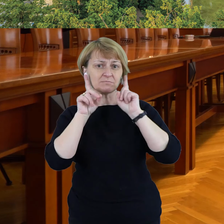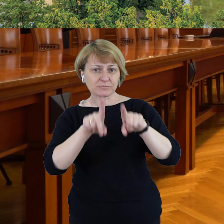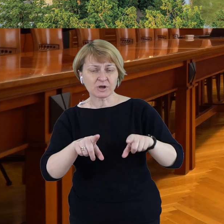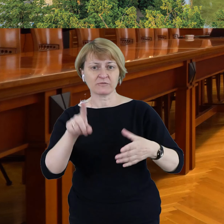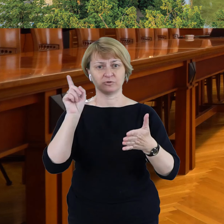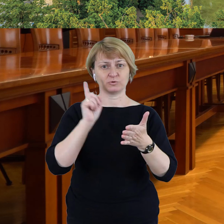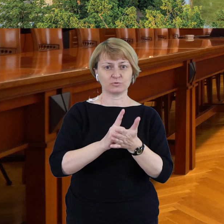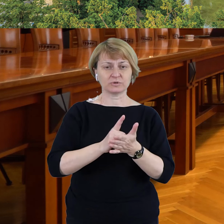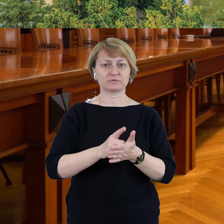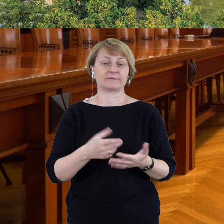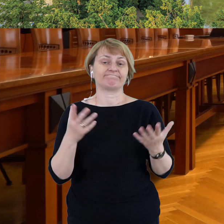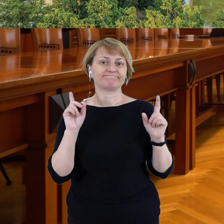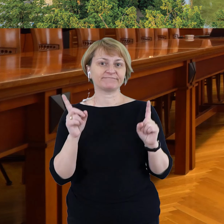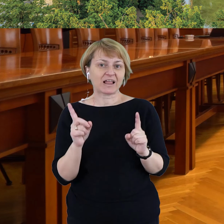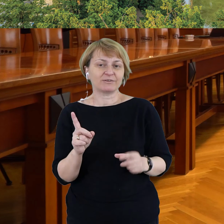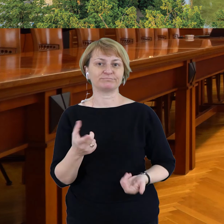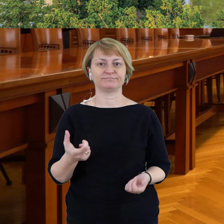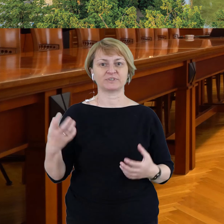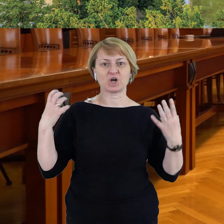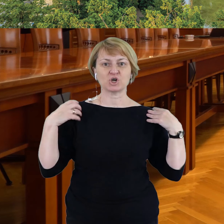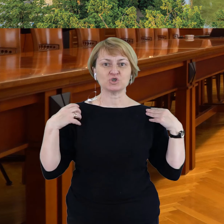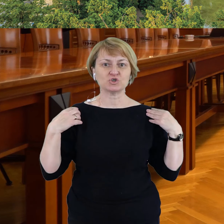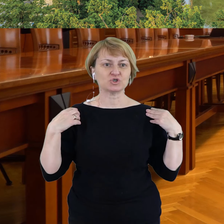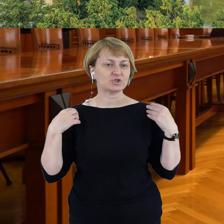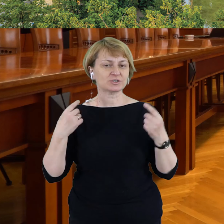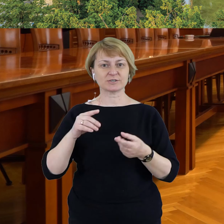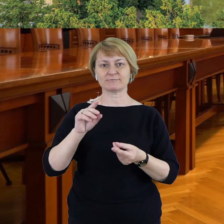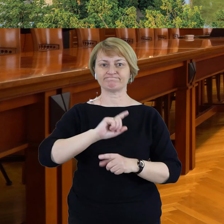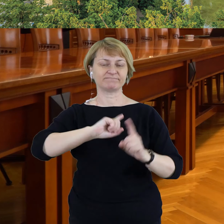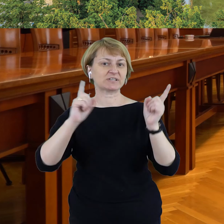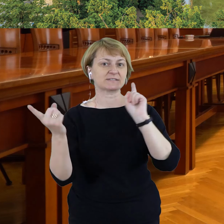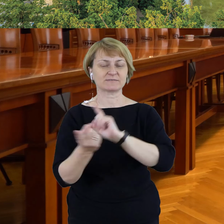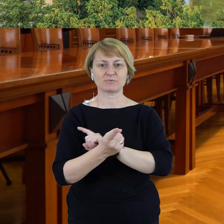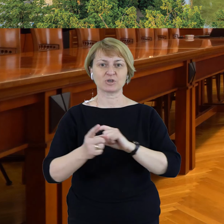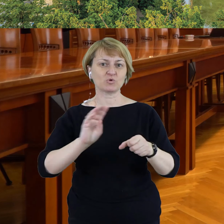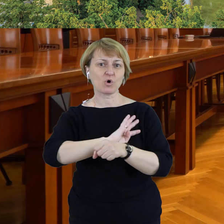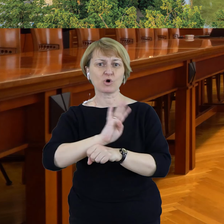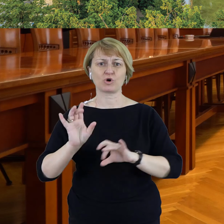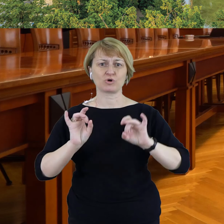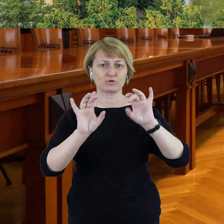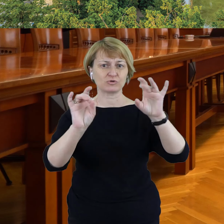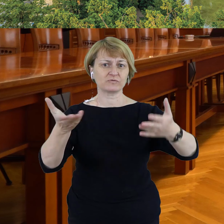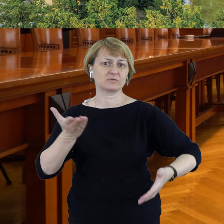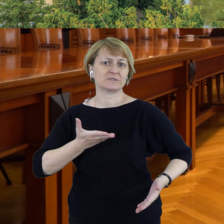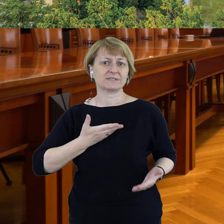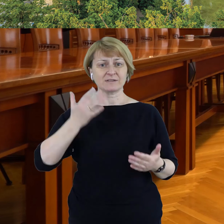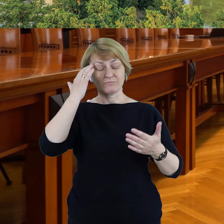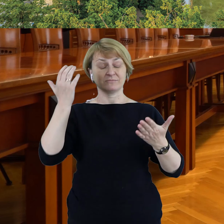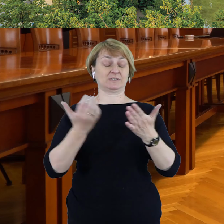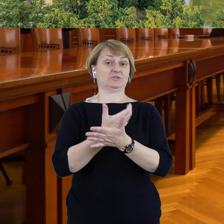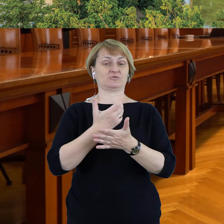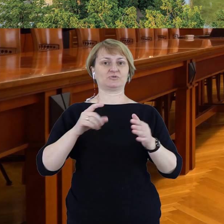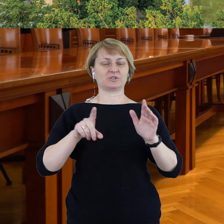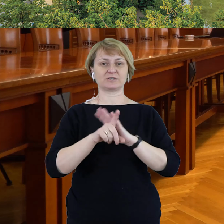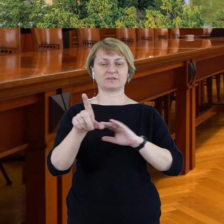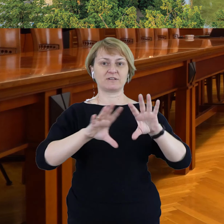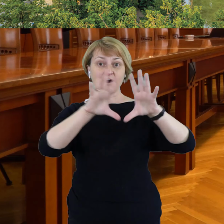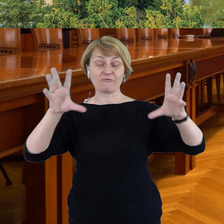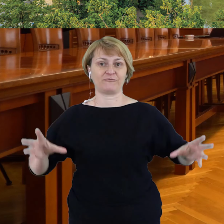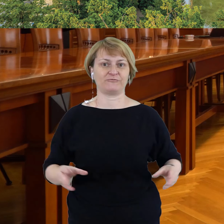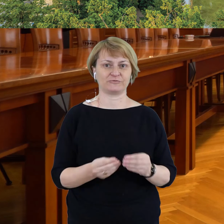do spełnienia. Tymczasem życie potoczyło się w nieprzewidywalny sposób i pandemia zaskoczyła wszystkich, nie